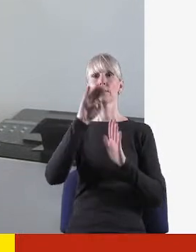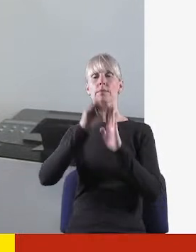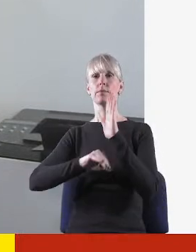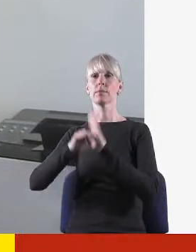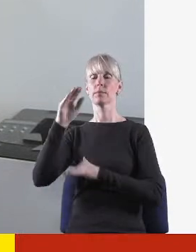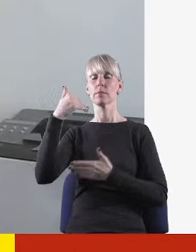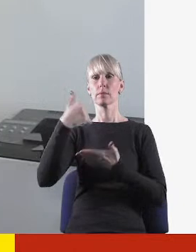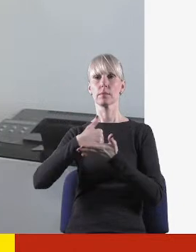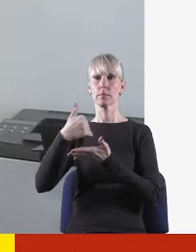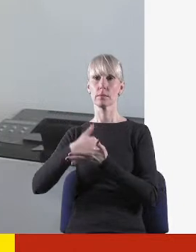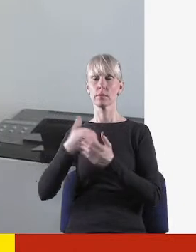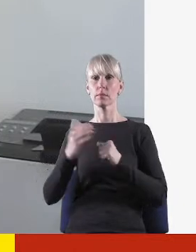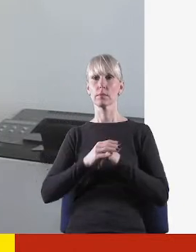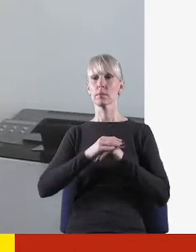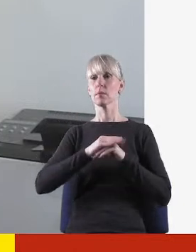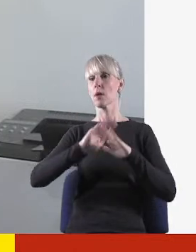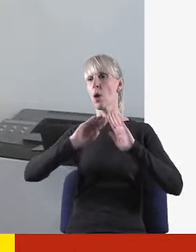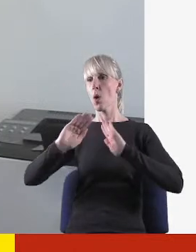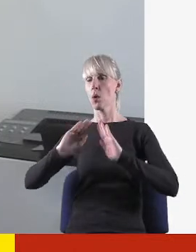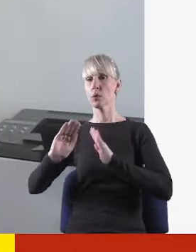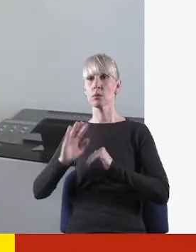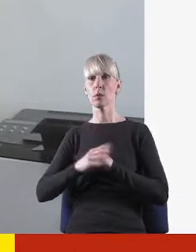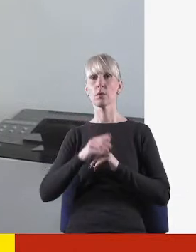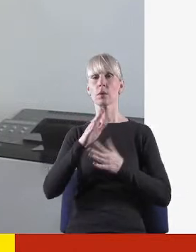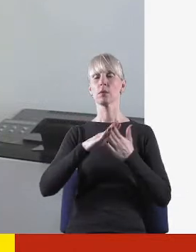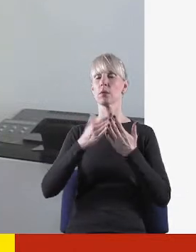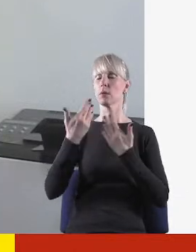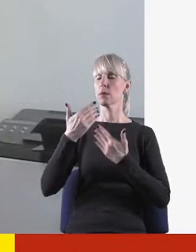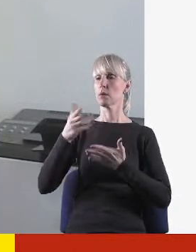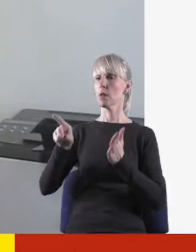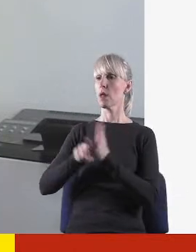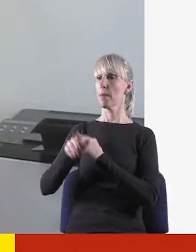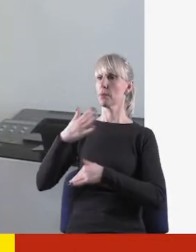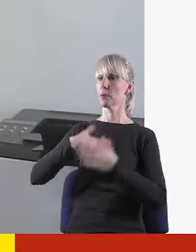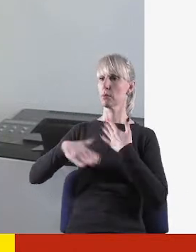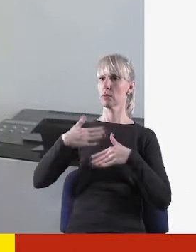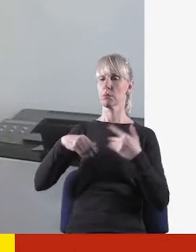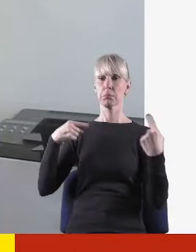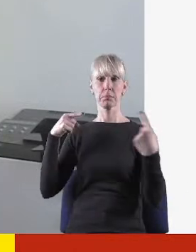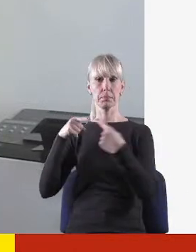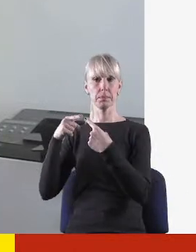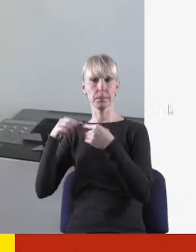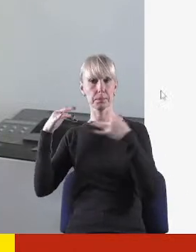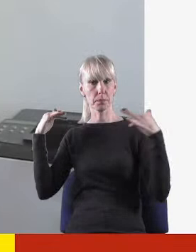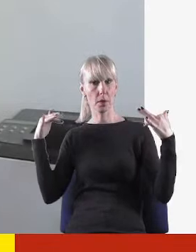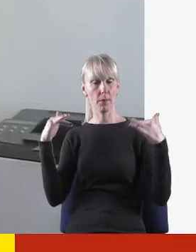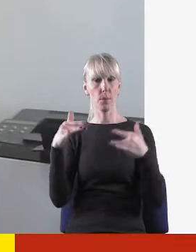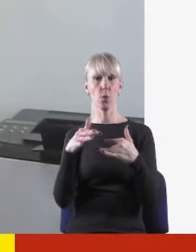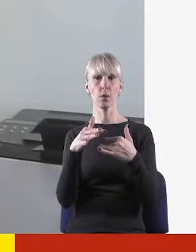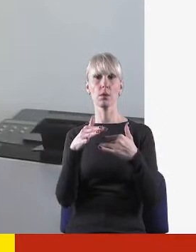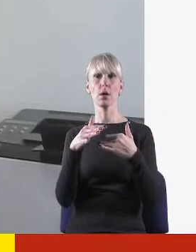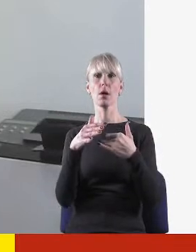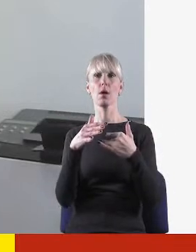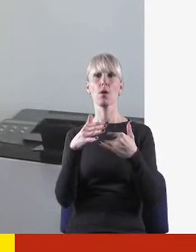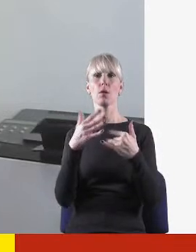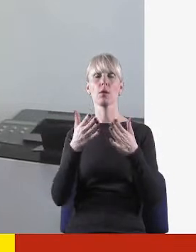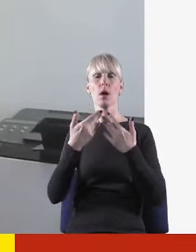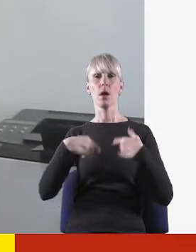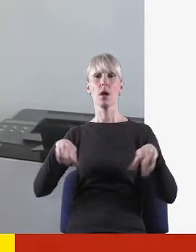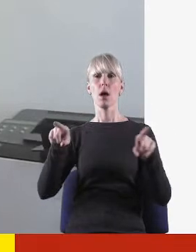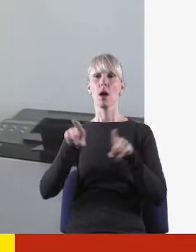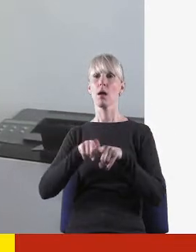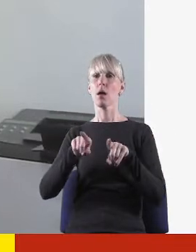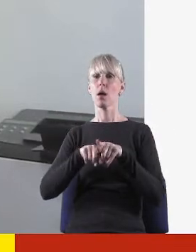osłonowe, z którymi mieliśmy w szczególności w zeszłym roku do czynienia, one niewątpliwie wpłynęły na realizację czy